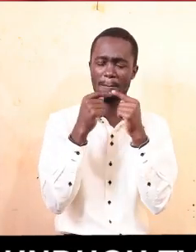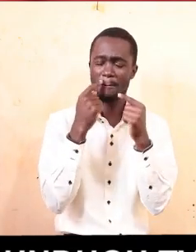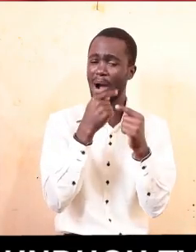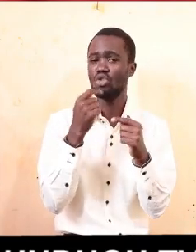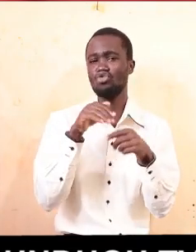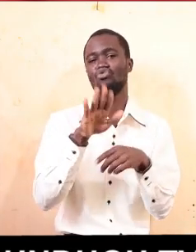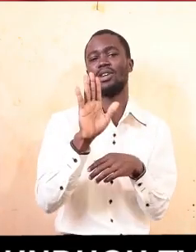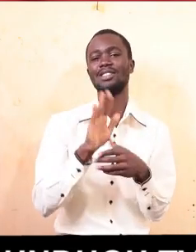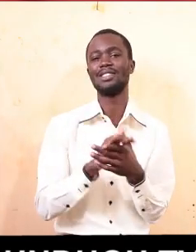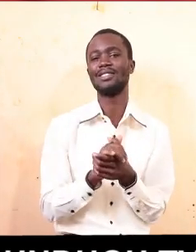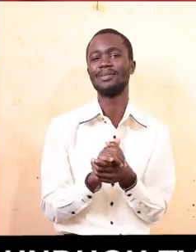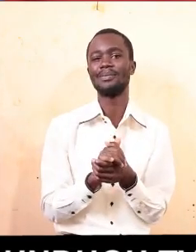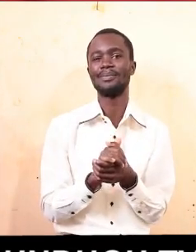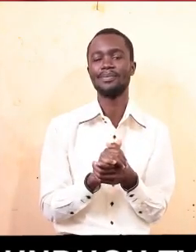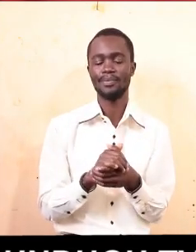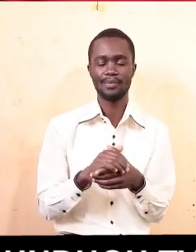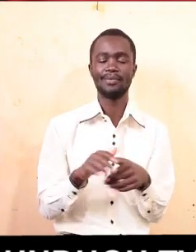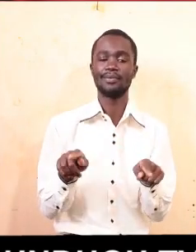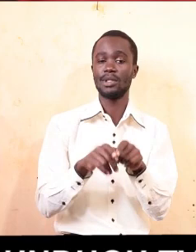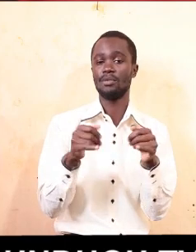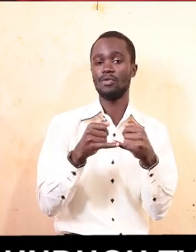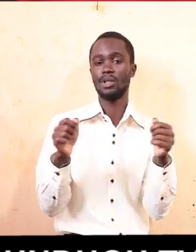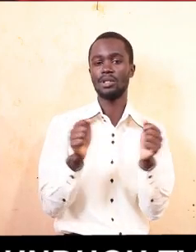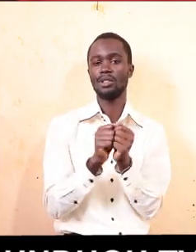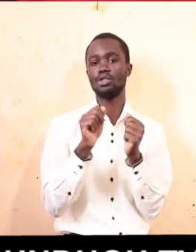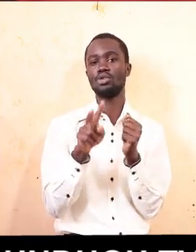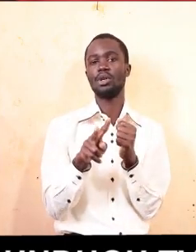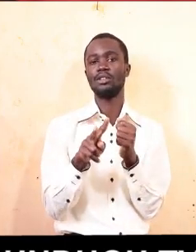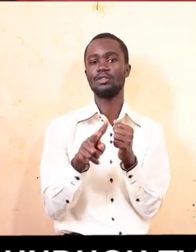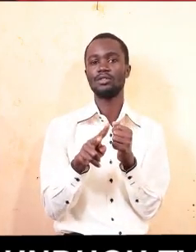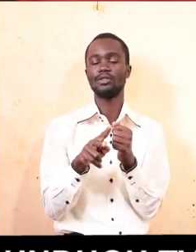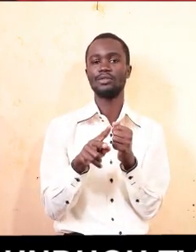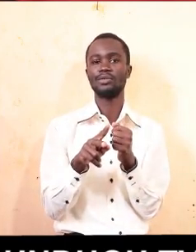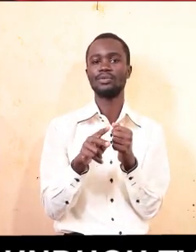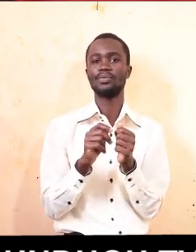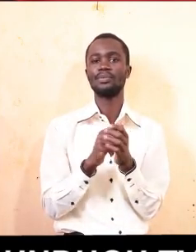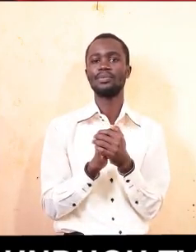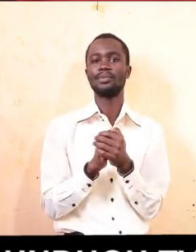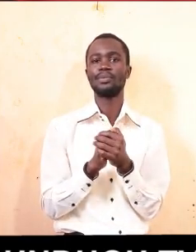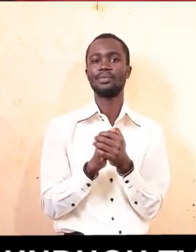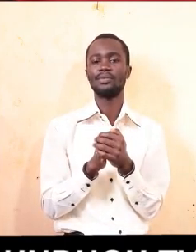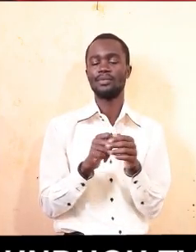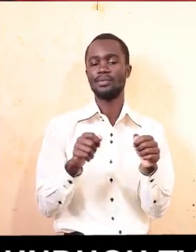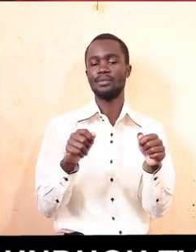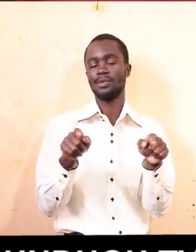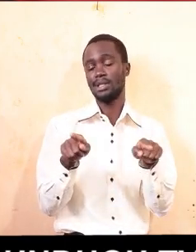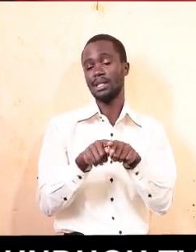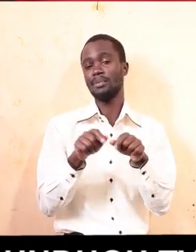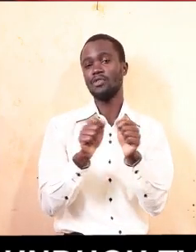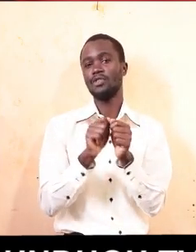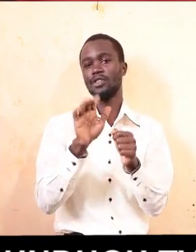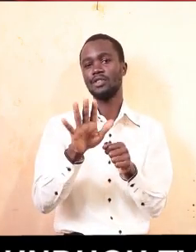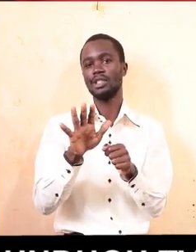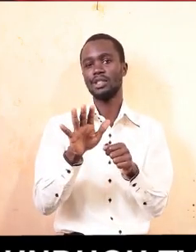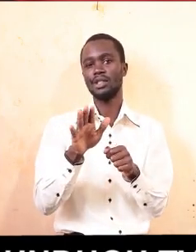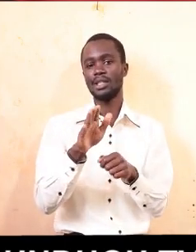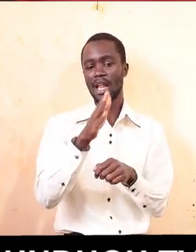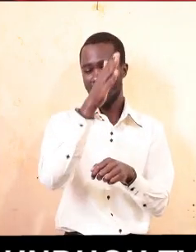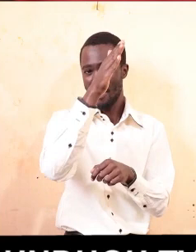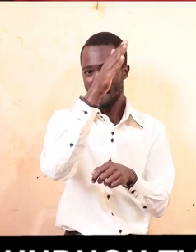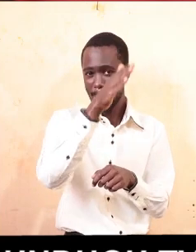kumtia nguvu. Katika mstari wa 12 na mstari wa 15, bonde la